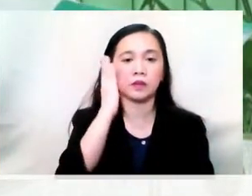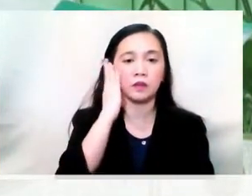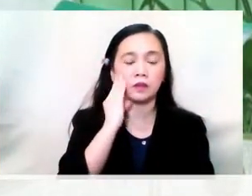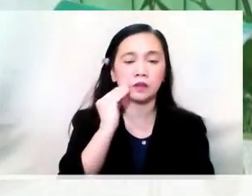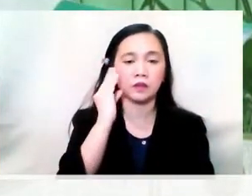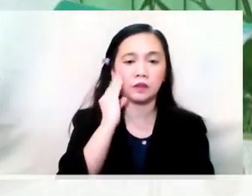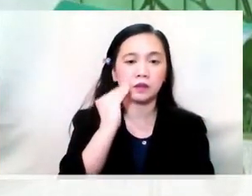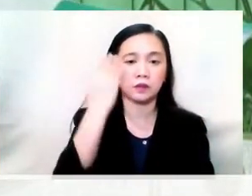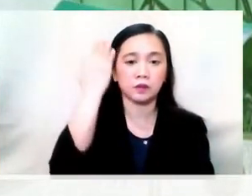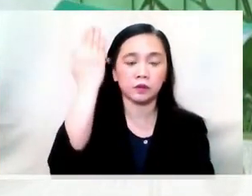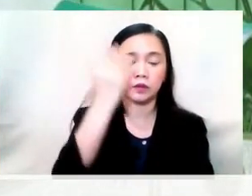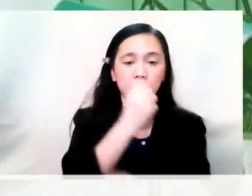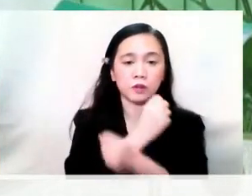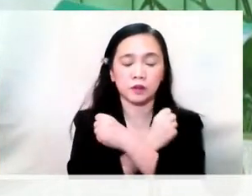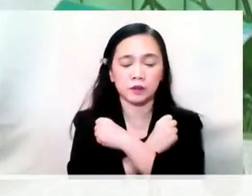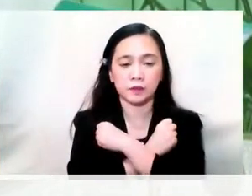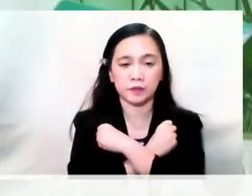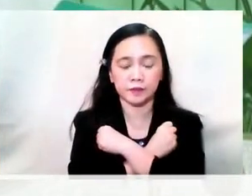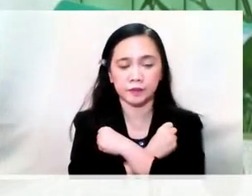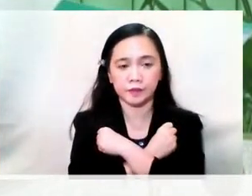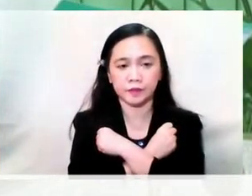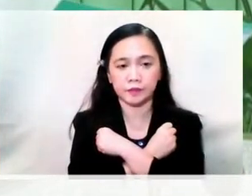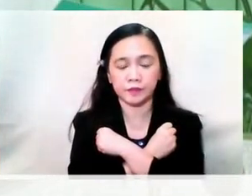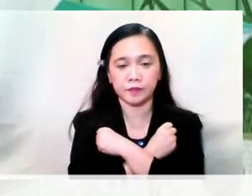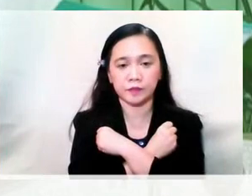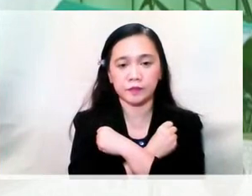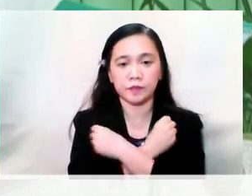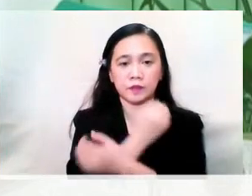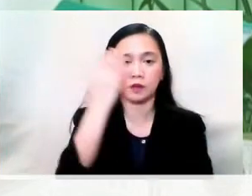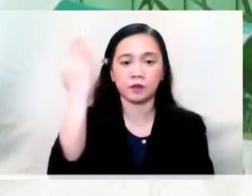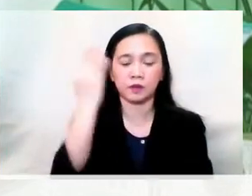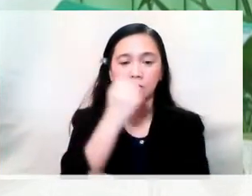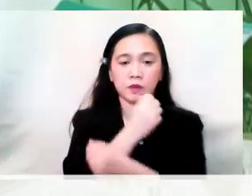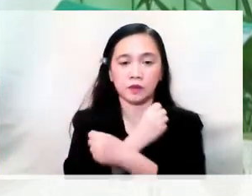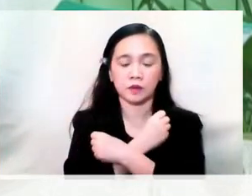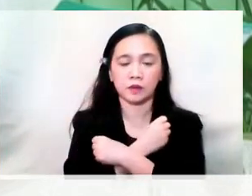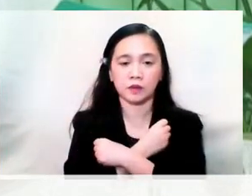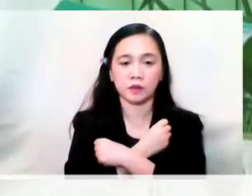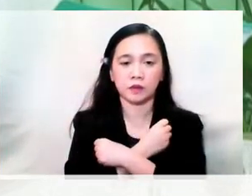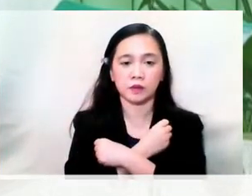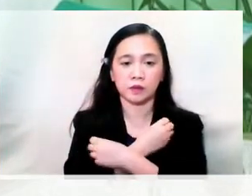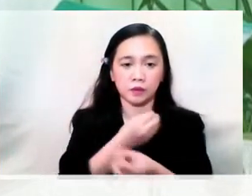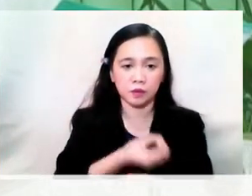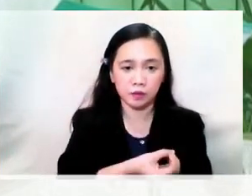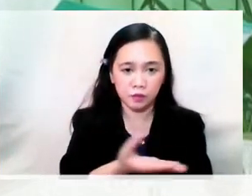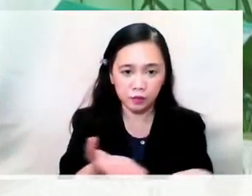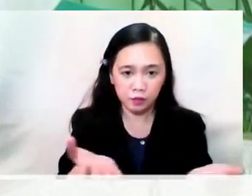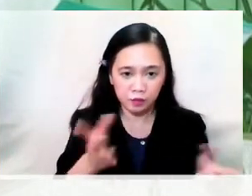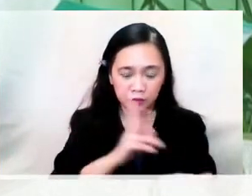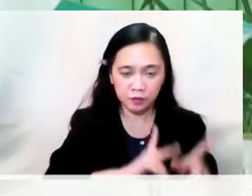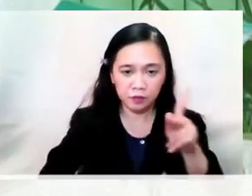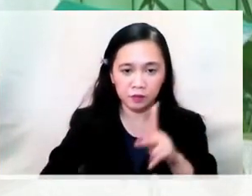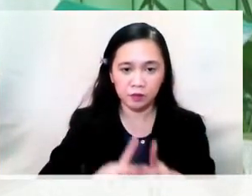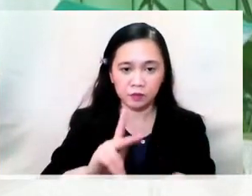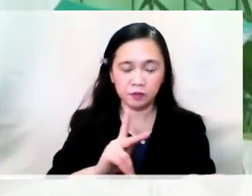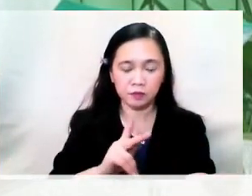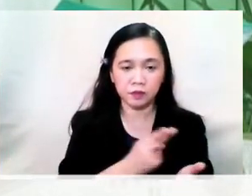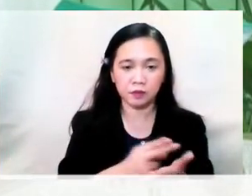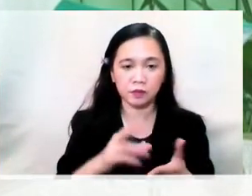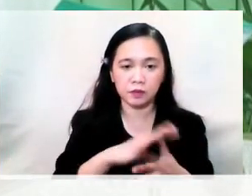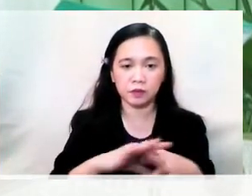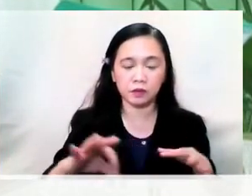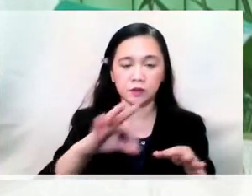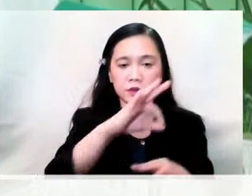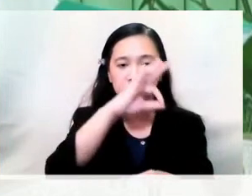iyong pagmamahal. Sa pag-ibig mong ipinunla sa sangkatauhan, ang Espiritu Santo'y unang